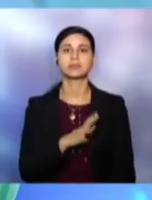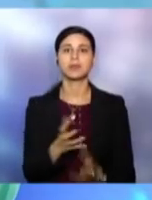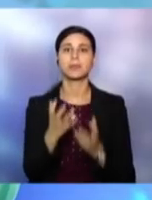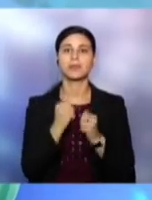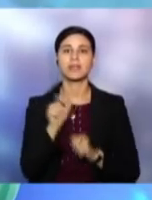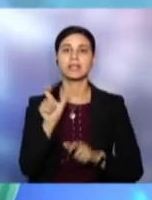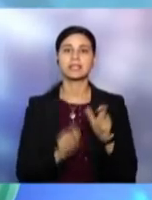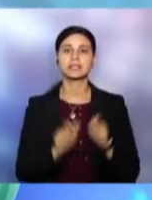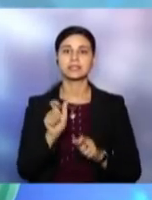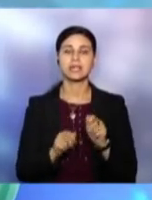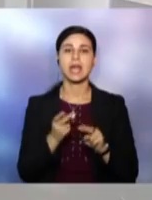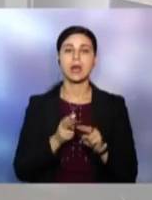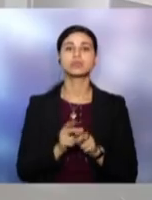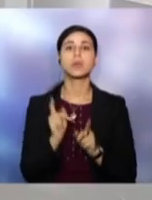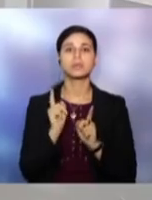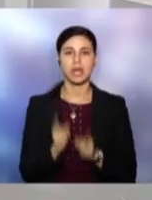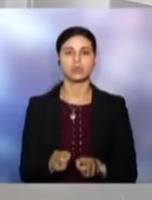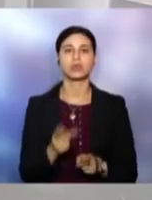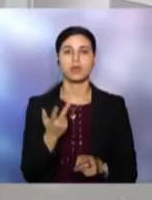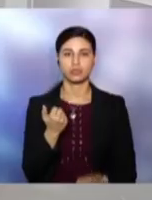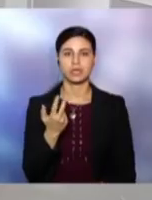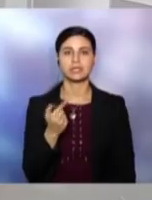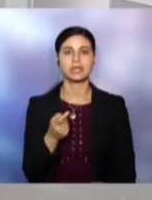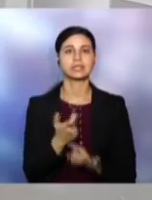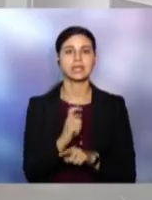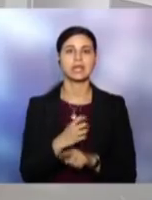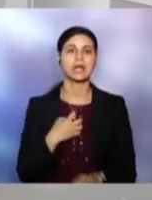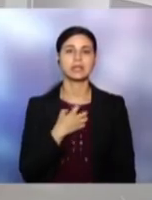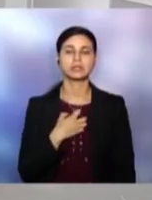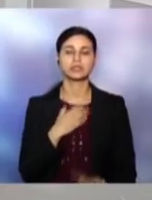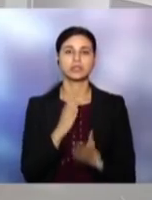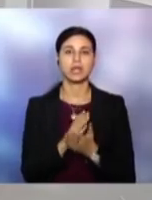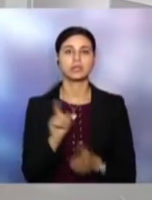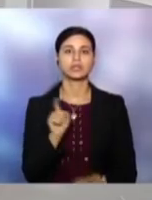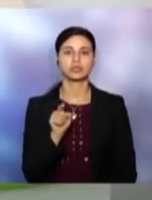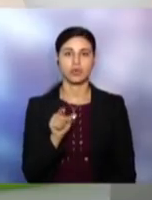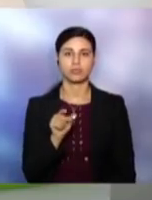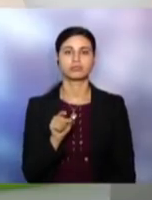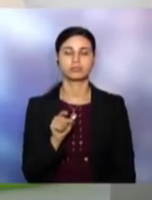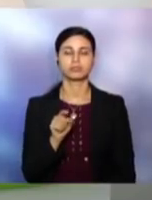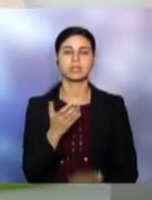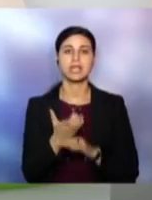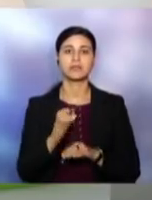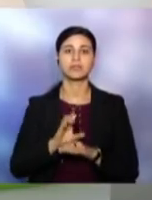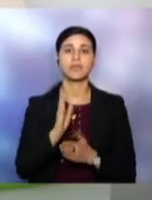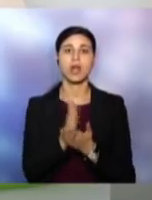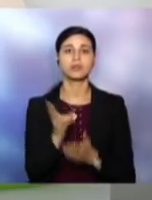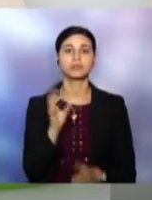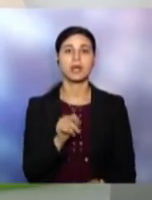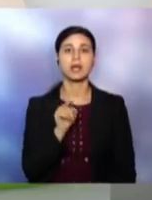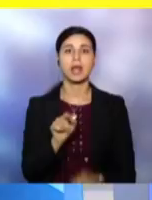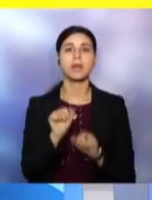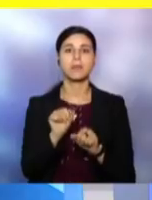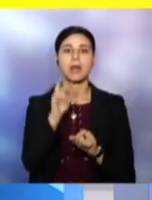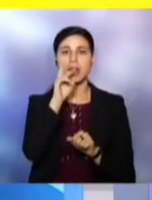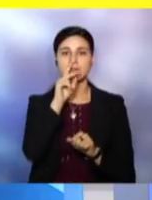ამიტომ ნატურალურია დიახეს პროდუქტი, ძალიან მნიშვნელოვანია, რომ ბიოდატვირთვა აქვს, ეკოლოგიური დატვირთვა აქვს, მაგრამ